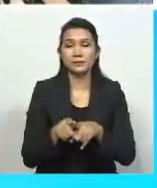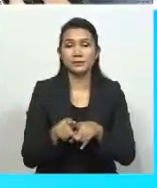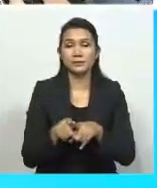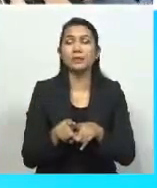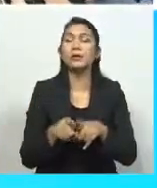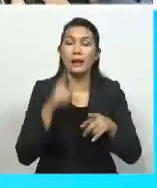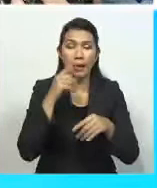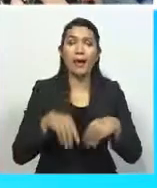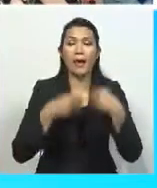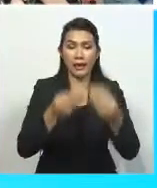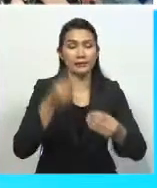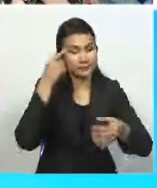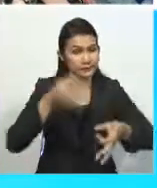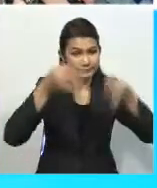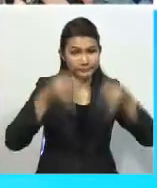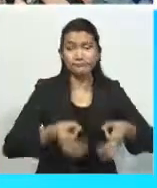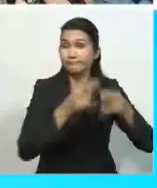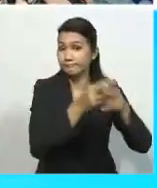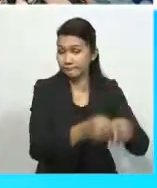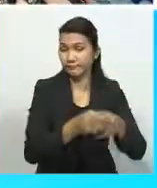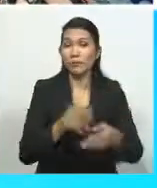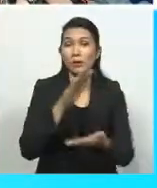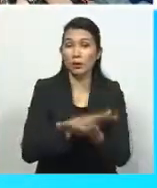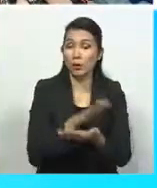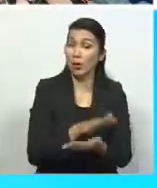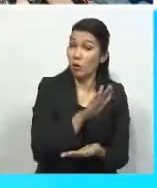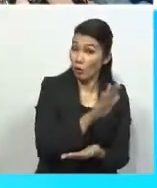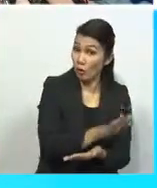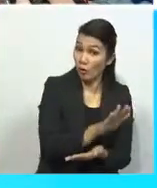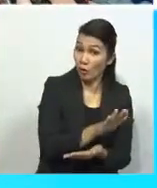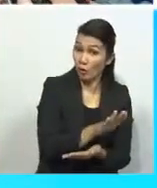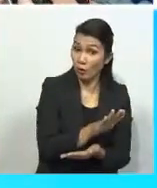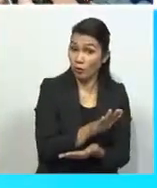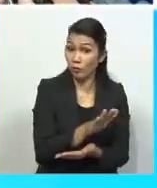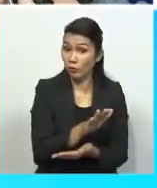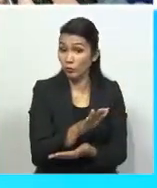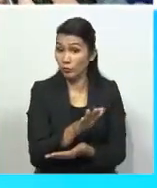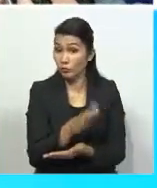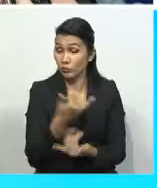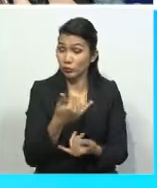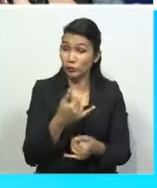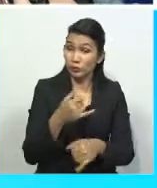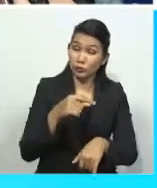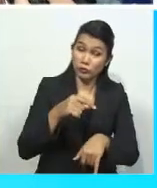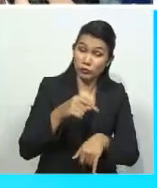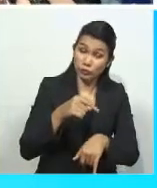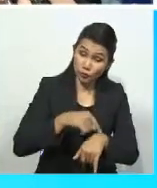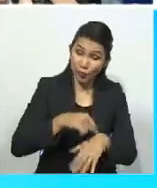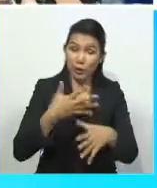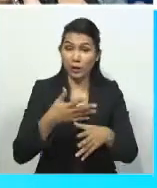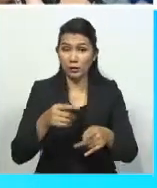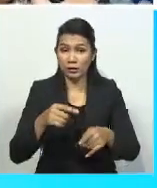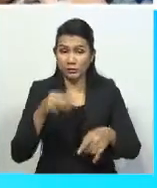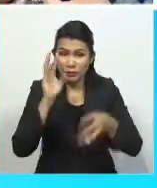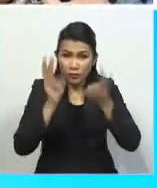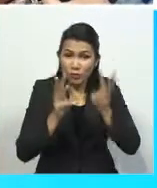ให้เรียกว่าให้อำนาจในการตัดสินใจว่าโรงเรียนของท่านเนี่ยอยู่ในช่วงหรือในเขตที่มี